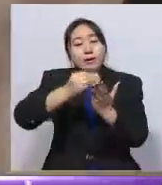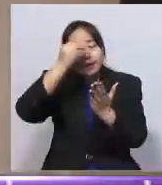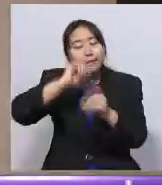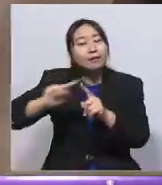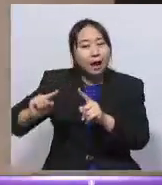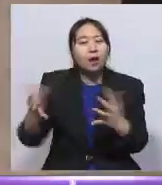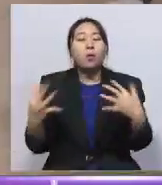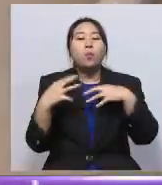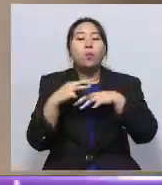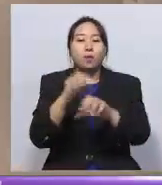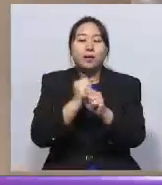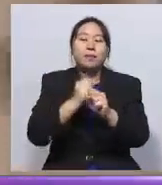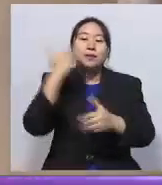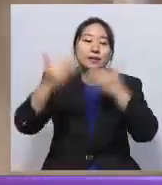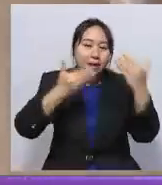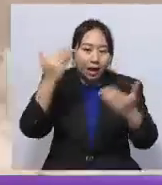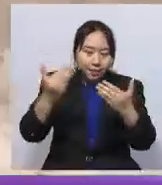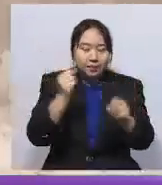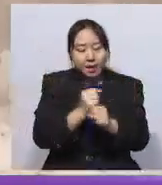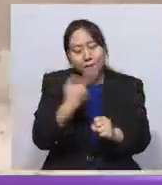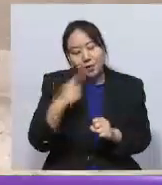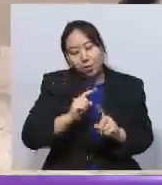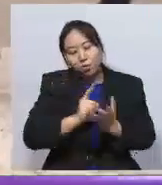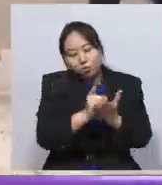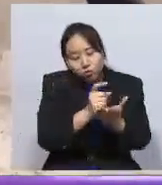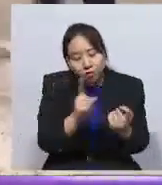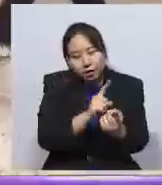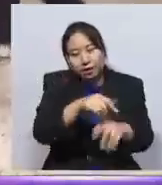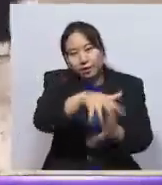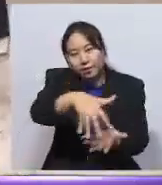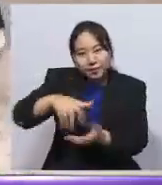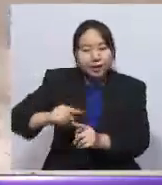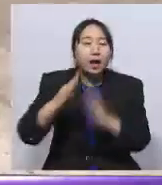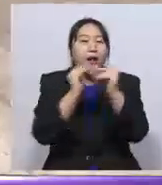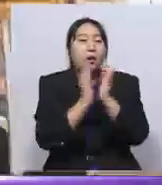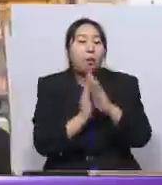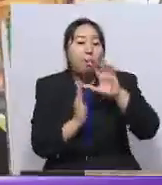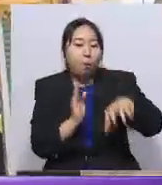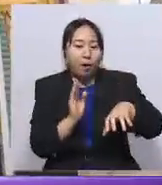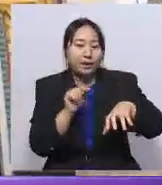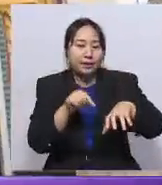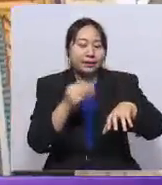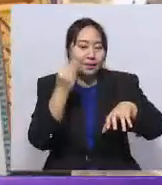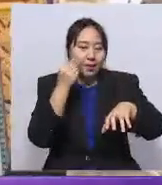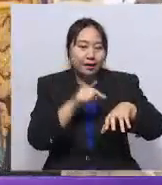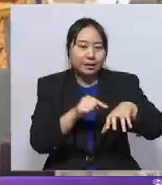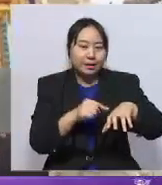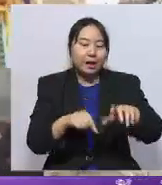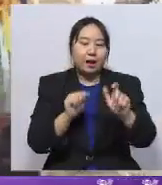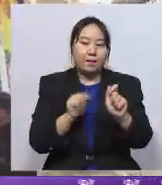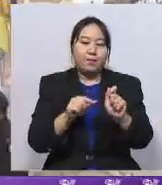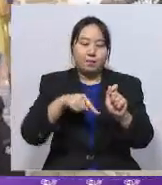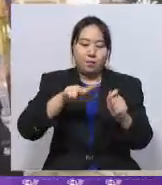าร่วมกันทำกิจกรรมบำเพ็ญสาธารณประโยชน์รอบวัดศิลาดาษที่บ้านธาตุทองตำบลธาตุทองอำเ